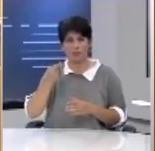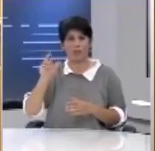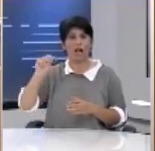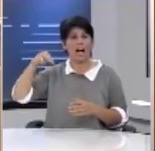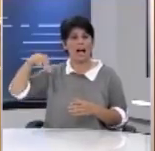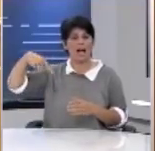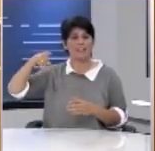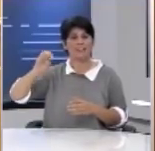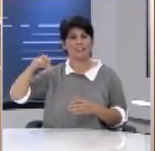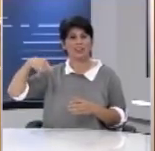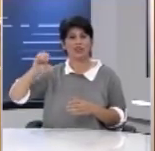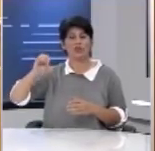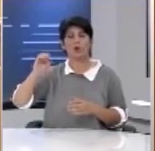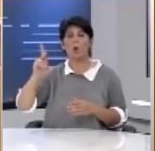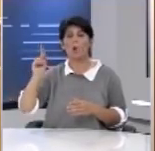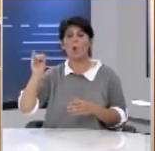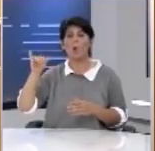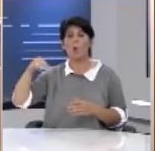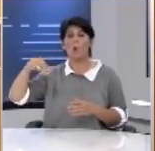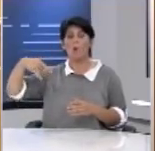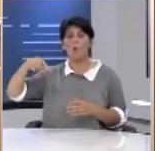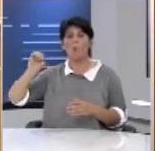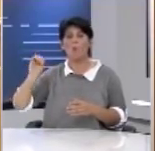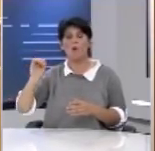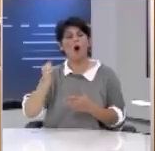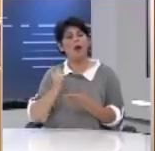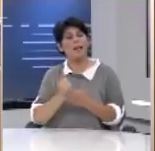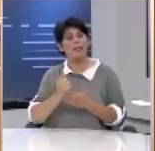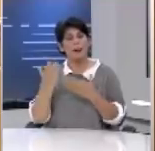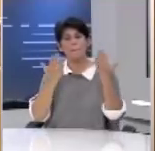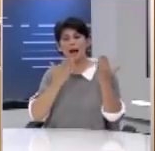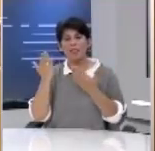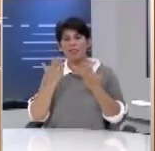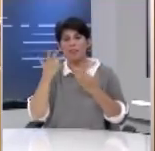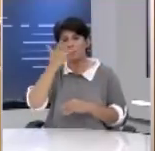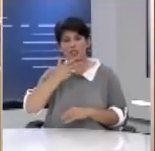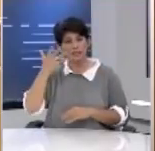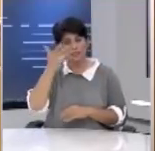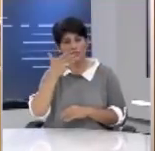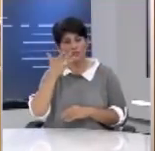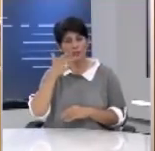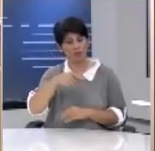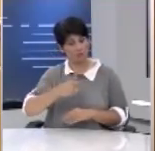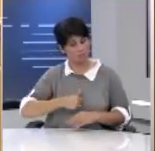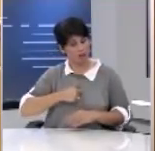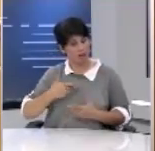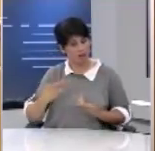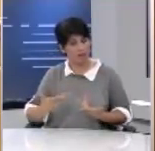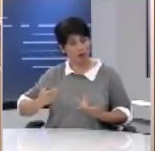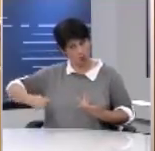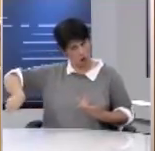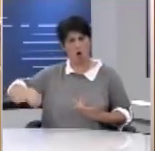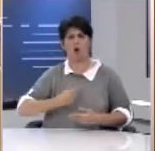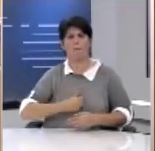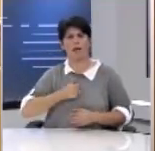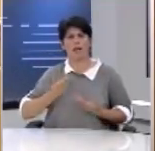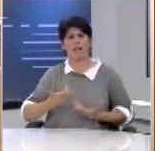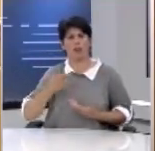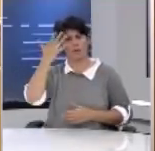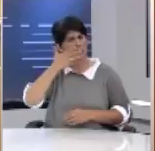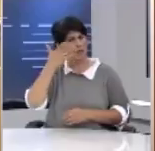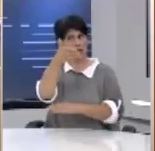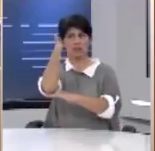Αντετοκούμπο και στην μαθήτρια από την Αφρική που κρατούσε την ελληνική σημαία και ήταν ιδιαίτερα περήφανος και όλοι μας είμαστε περήφανοι γι'